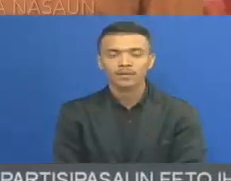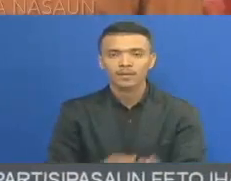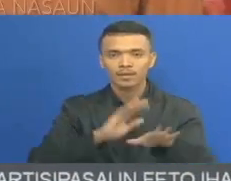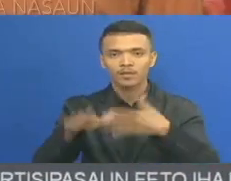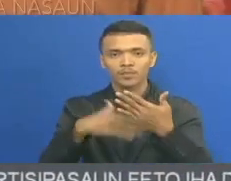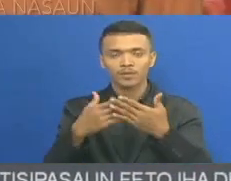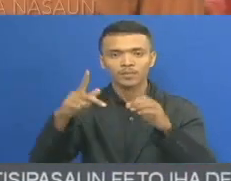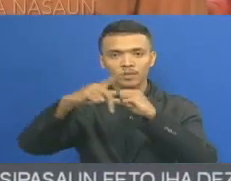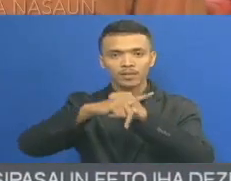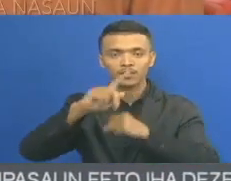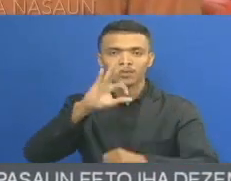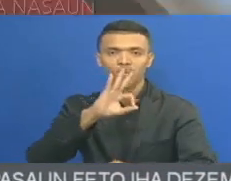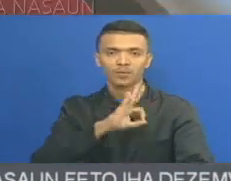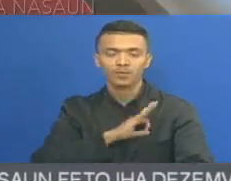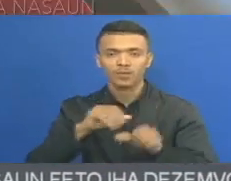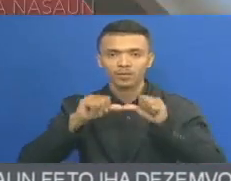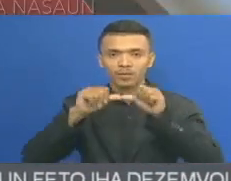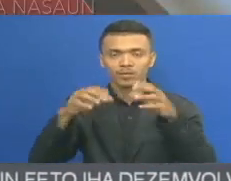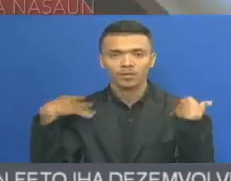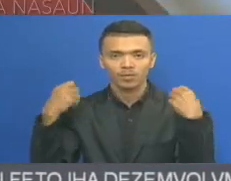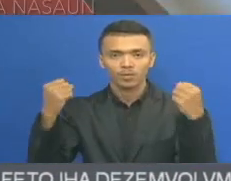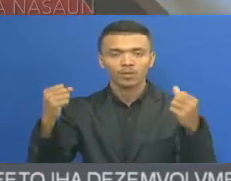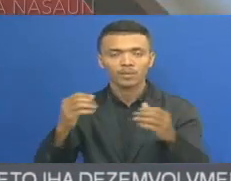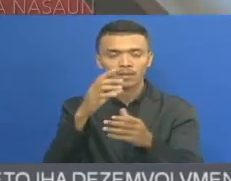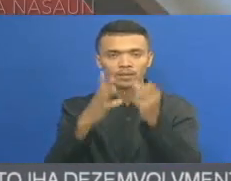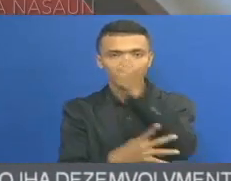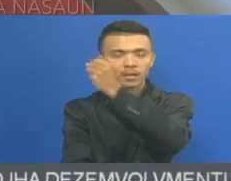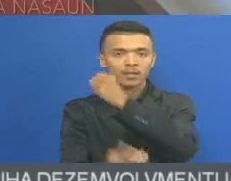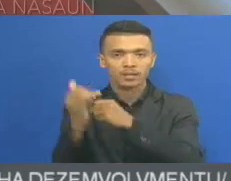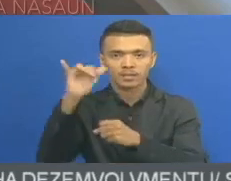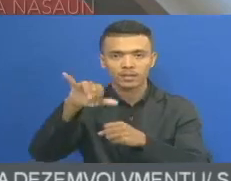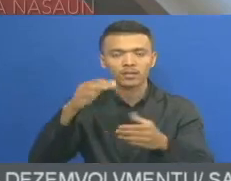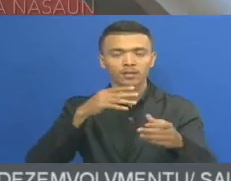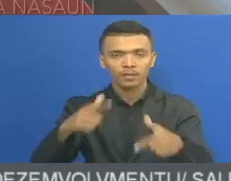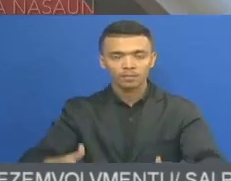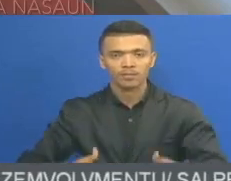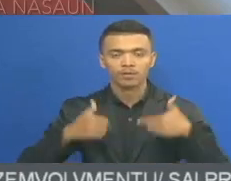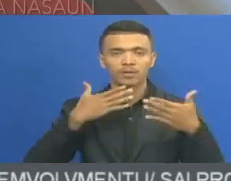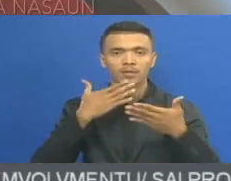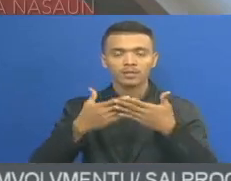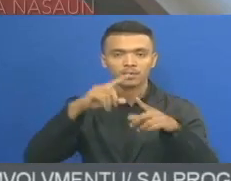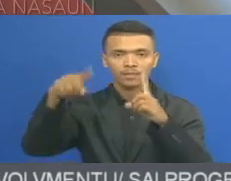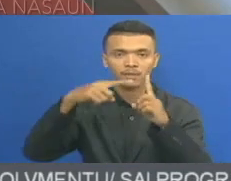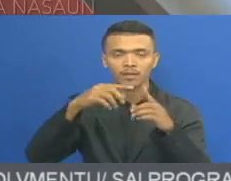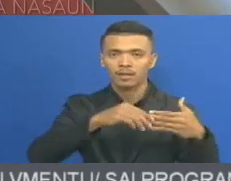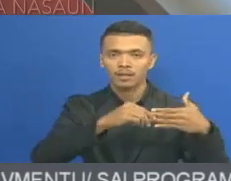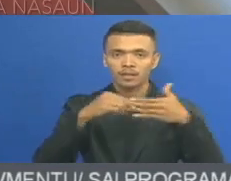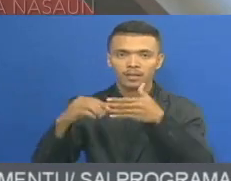Maluk sira, partido kunto se continua luta bakbit laik sira ne Morris Diak wan hira kar ukun ya governo da